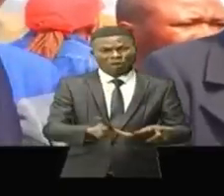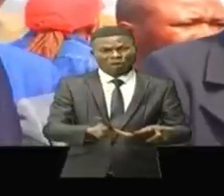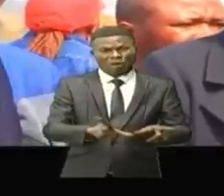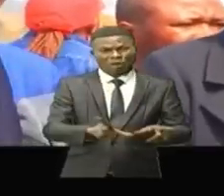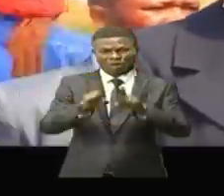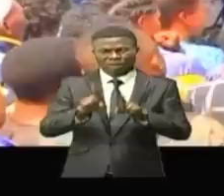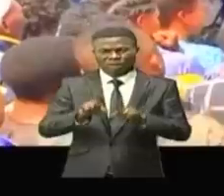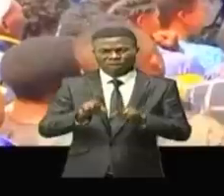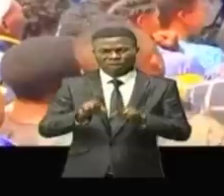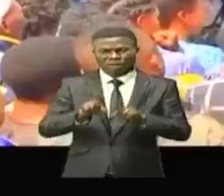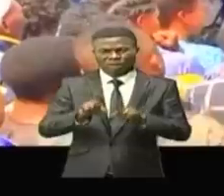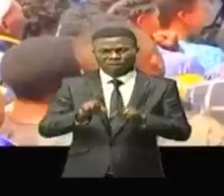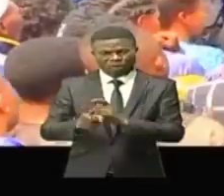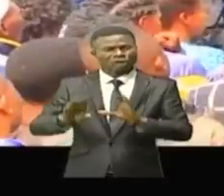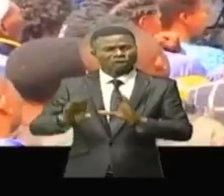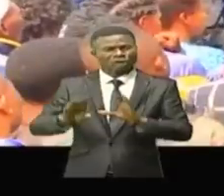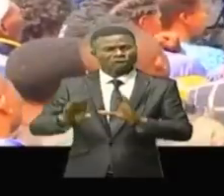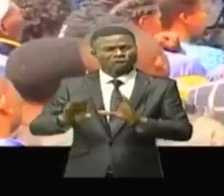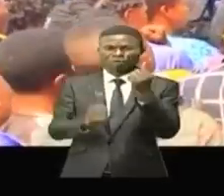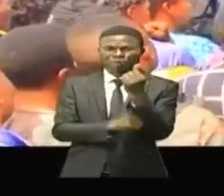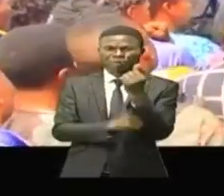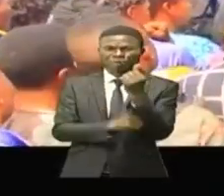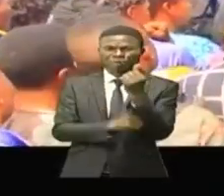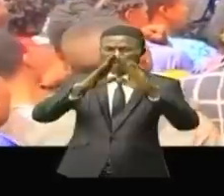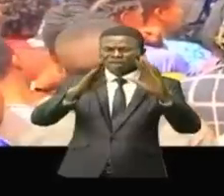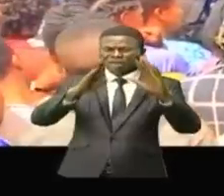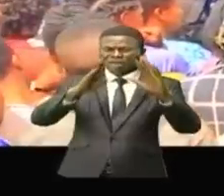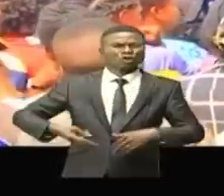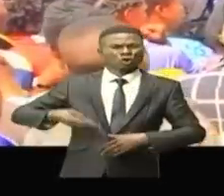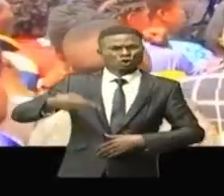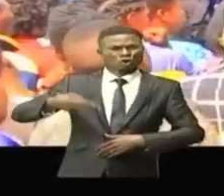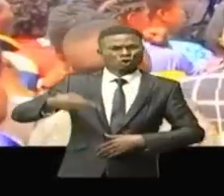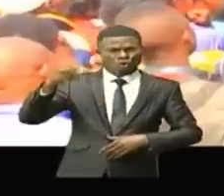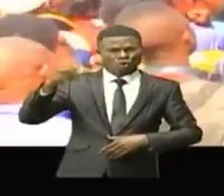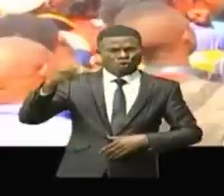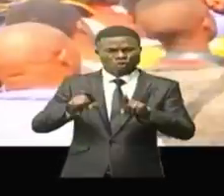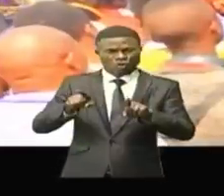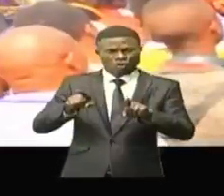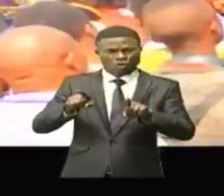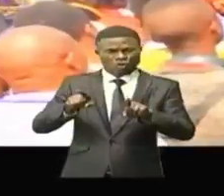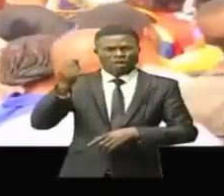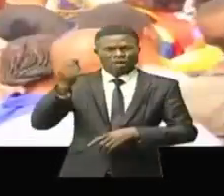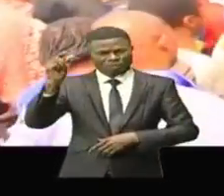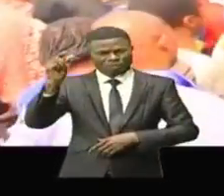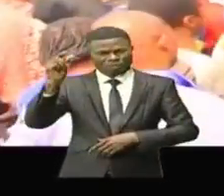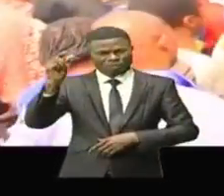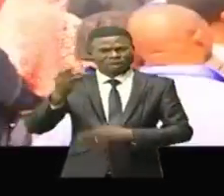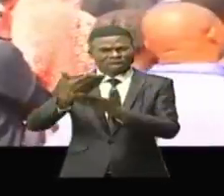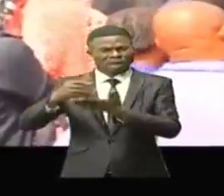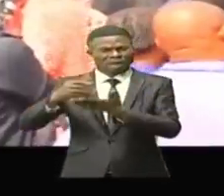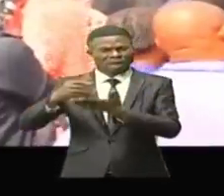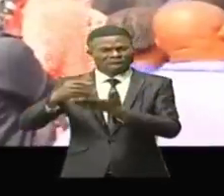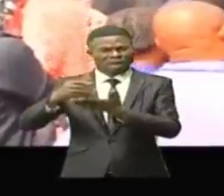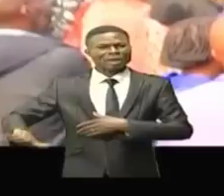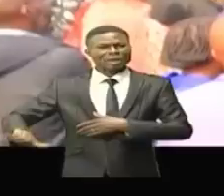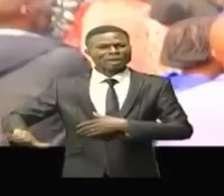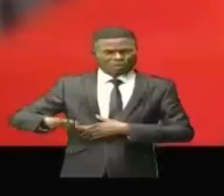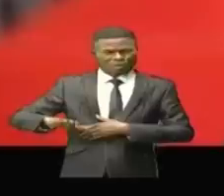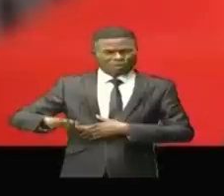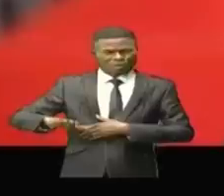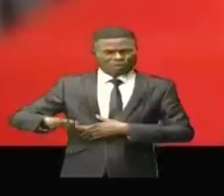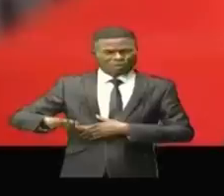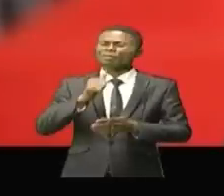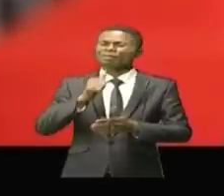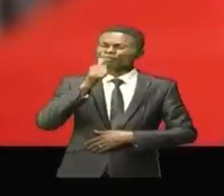surtout doter ses administrés des infrastructures à la hauteur des richesses minières que renferme cette partie de la République. Et cela en